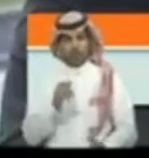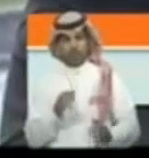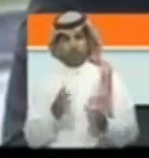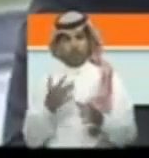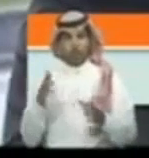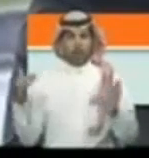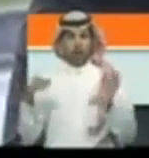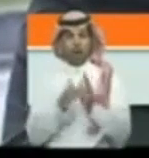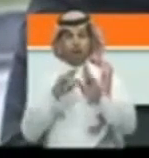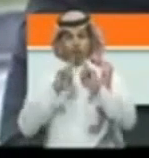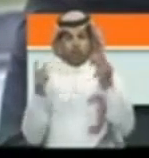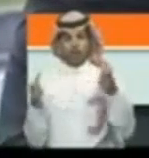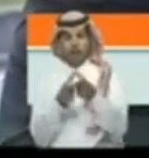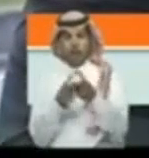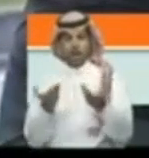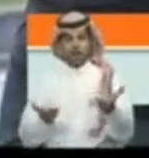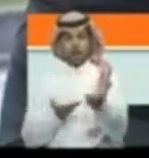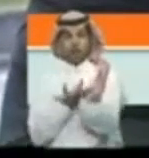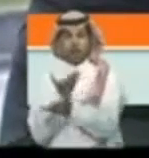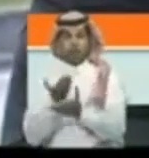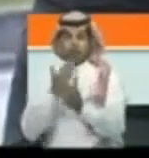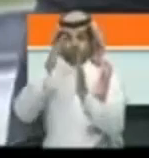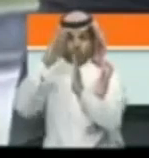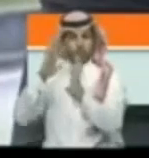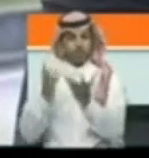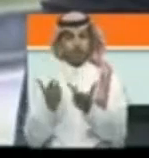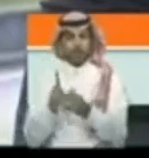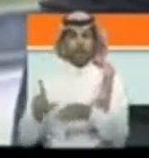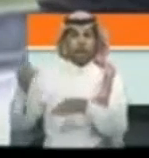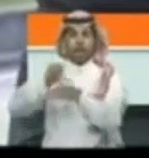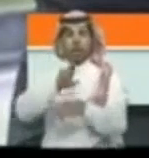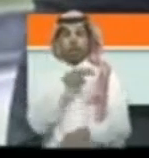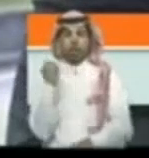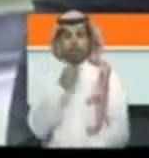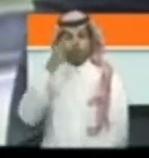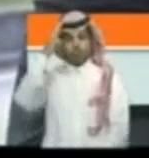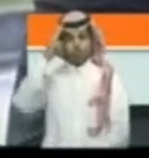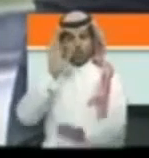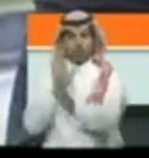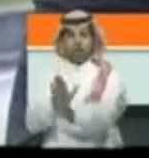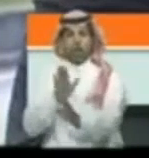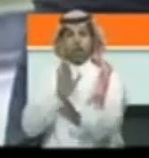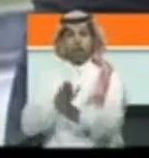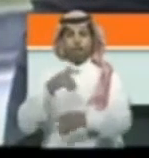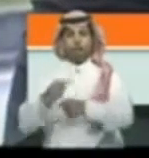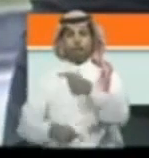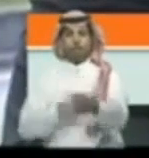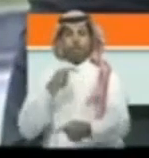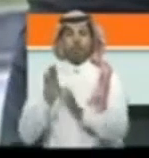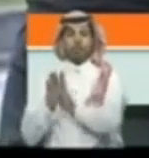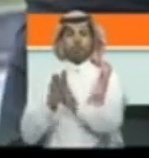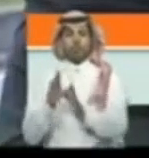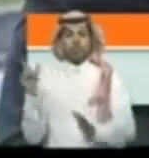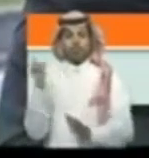اختتم المشاركون أعمال المؤتمر مجددين شكرهم وتقديرهم لقيادة المملكة على دورها المحوري في الدفاع عن